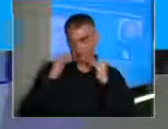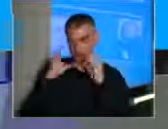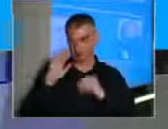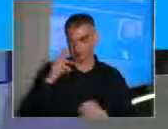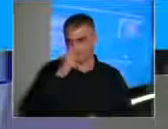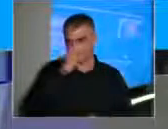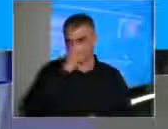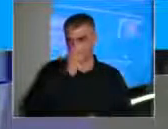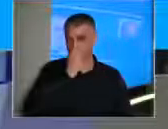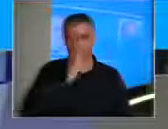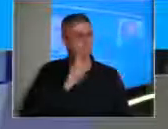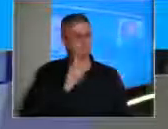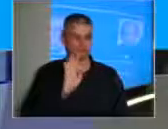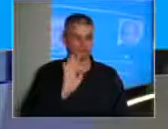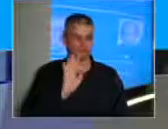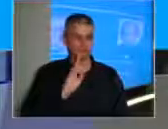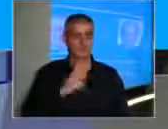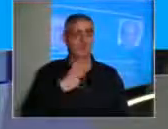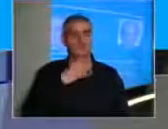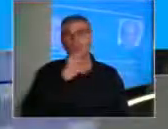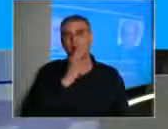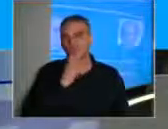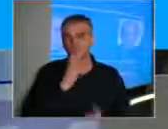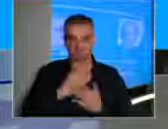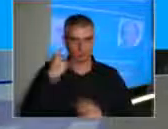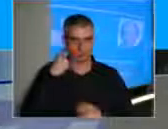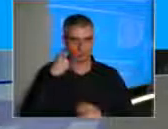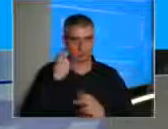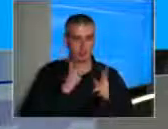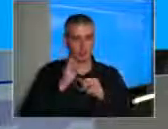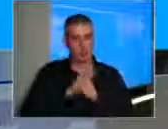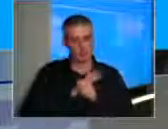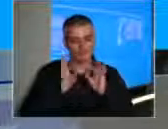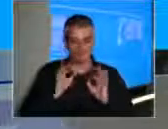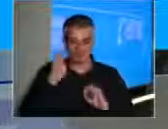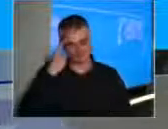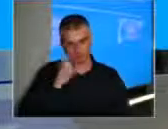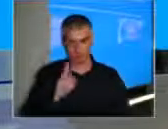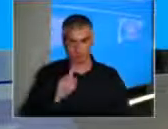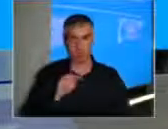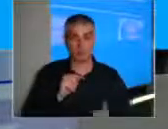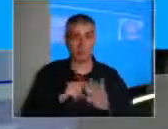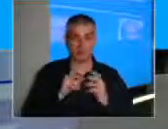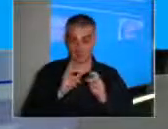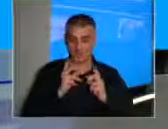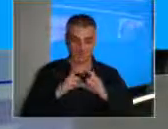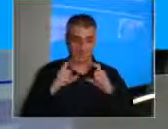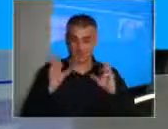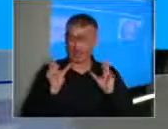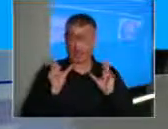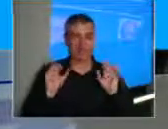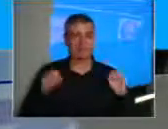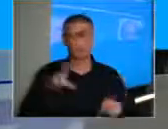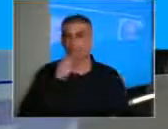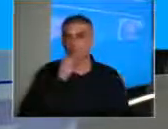לא, השאלה שלי אחרת, האם יצא לך לשמוע את הקטע הארוך המלא? אני מתאר לעצמי שלא, כי הקטע הארוך, הנשיא